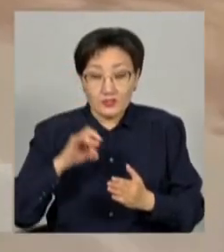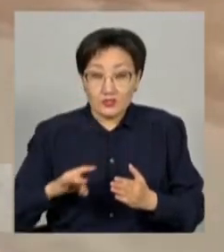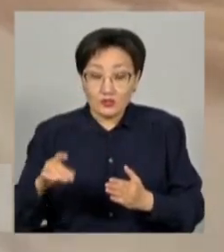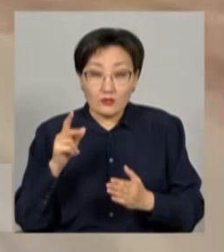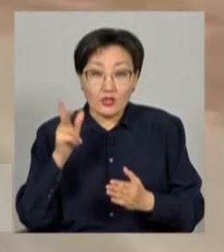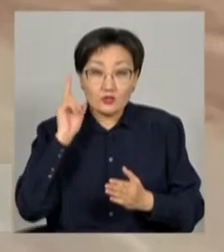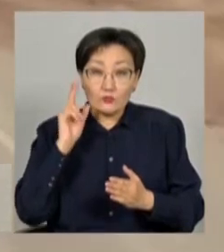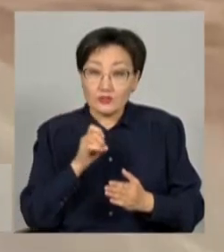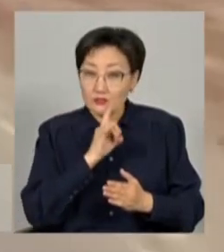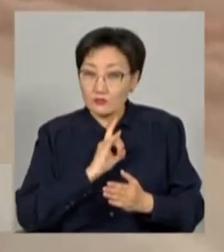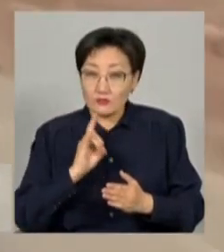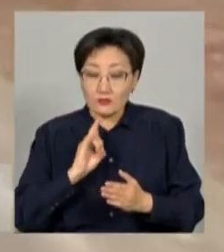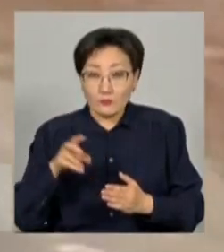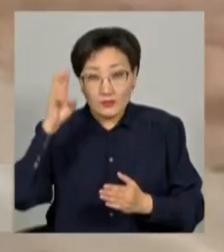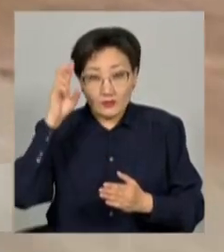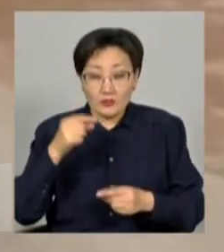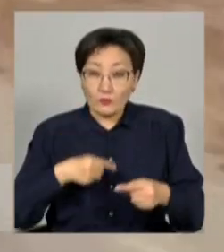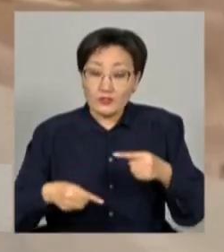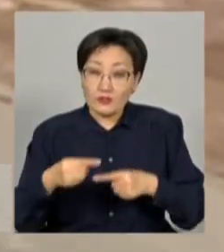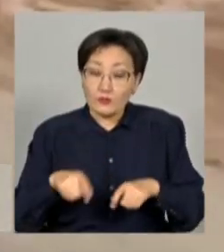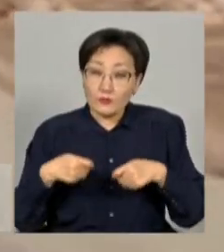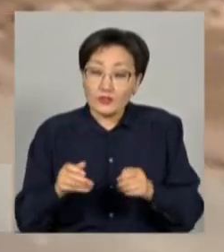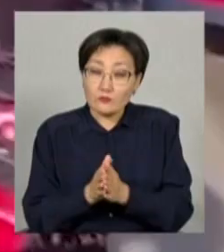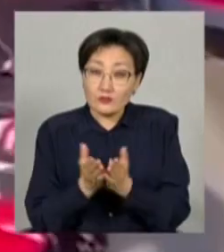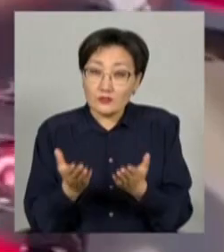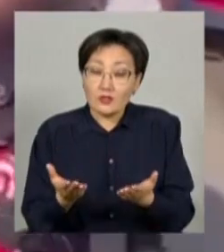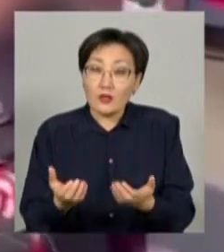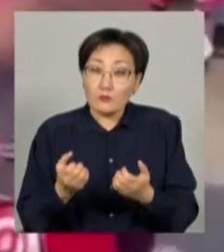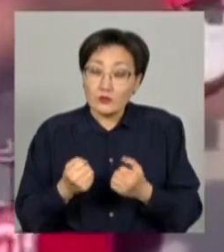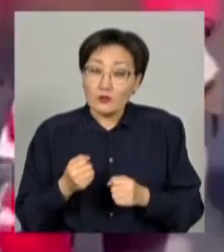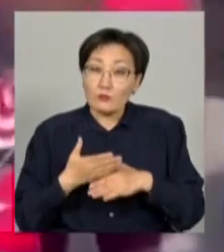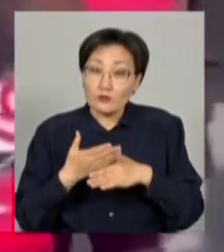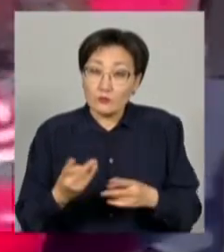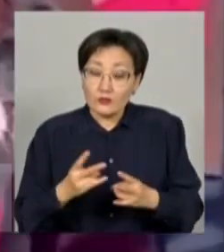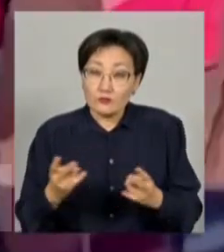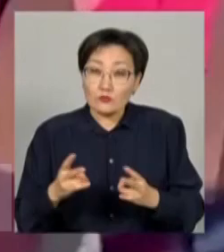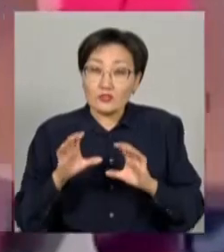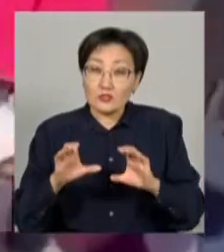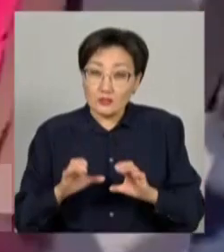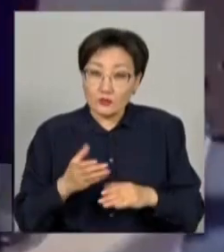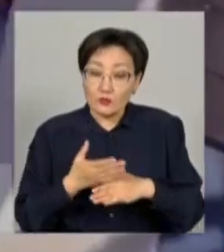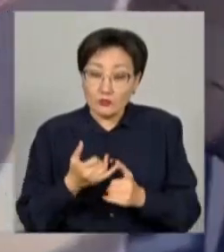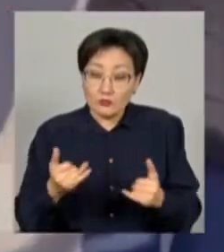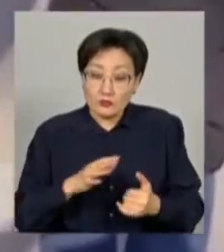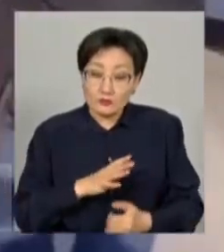елшілігіне әйелге еліне қайтару үшін берілетін куәлікті алып беруге ықпал етіп, тиісті заңды көмек көрсетті.